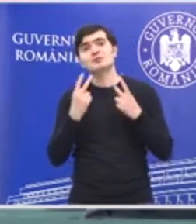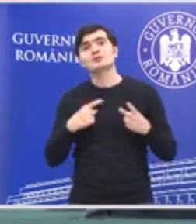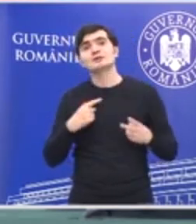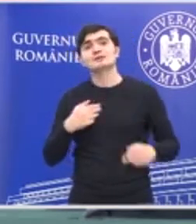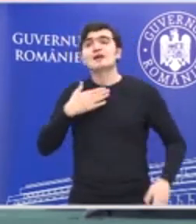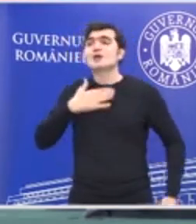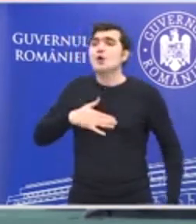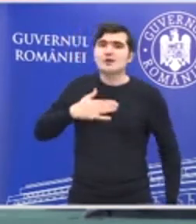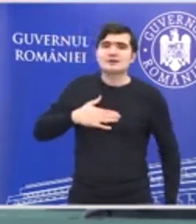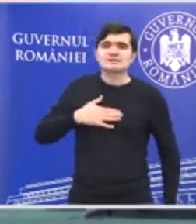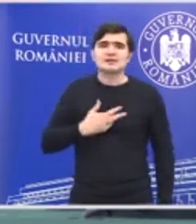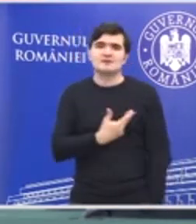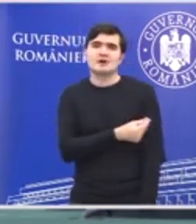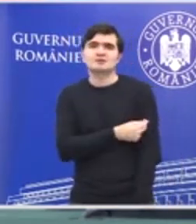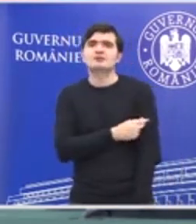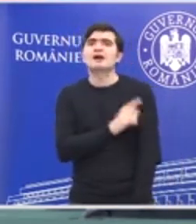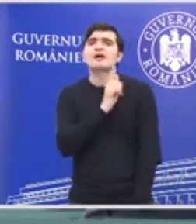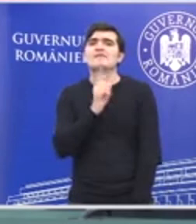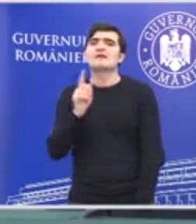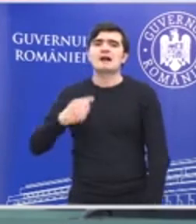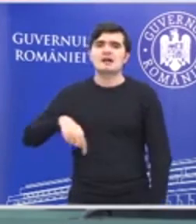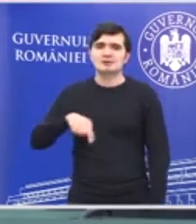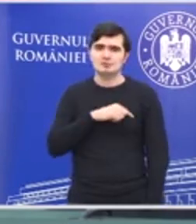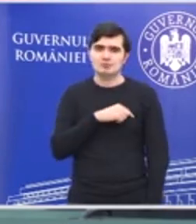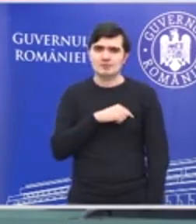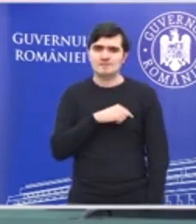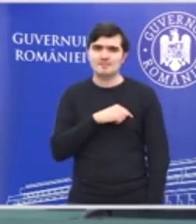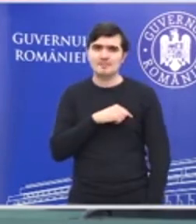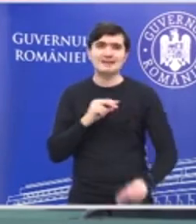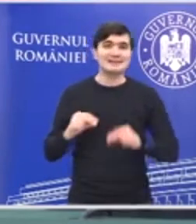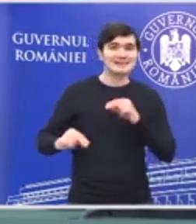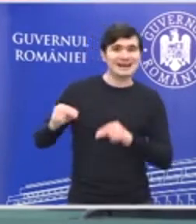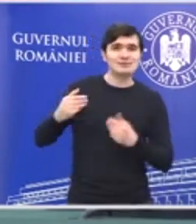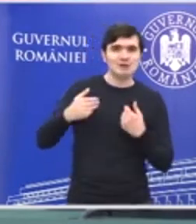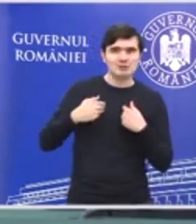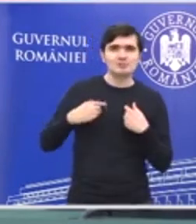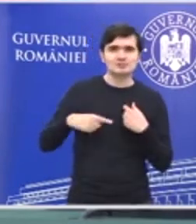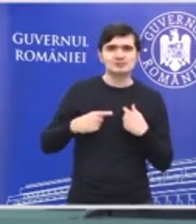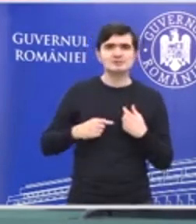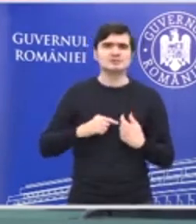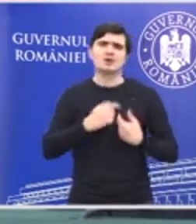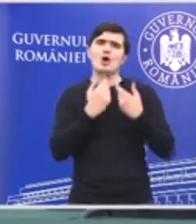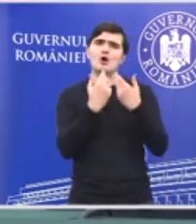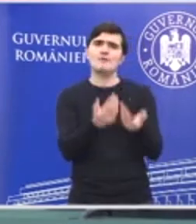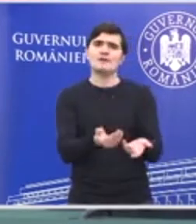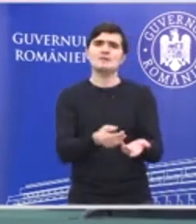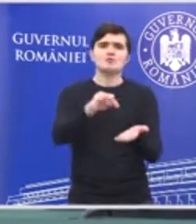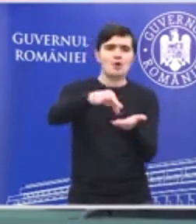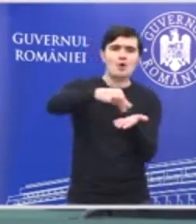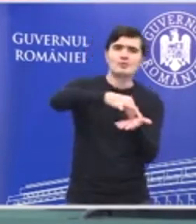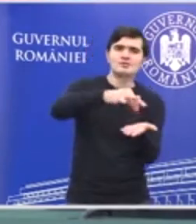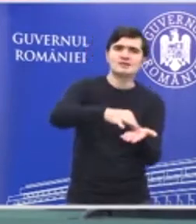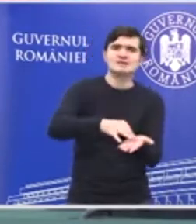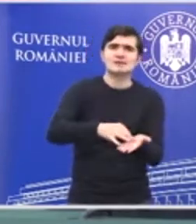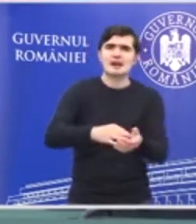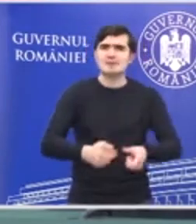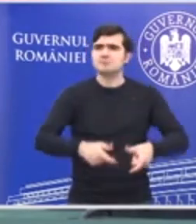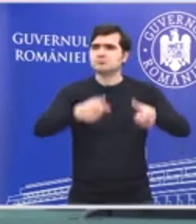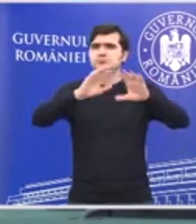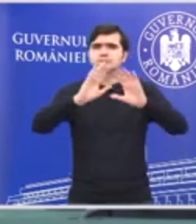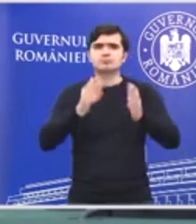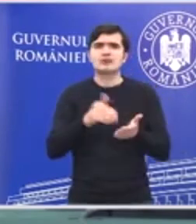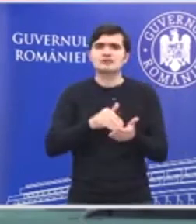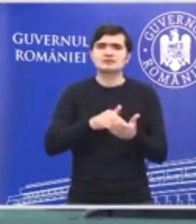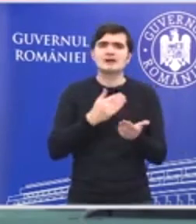vaccinare a fiecăruia dintre noi. Datoria noastră este să asigurăm infrastructura necesară pentru a permite acest ritm